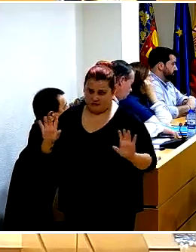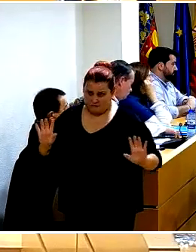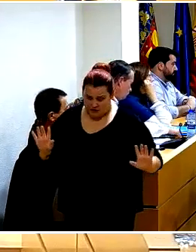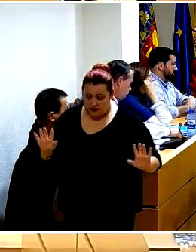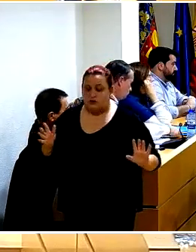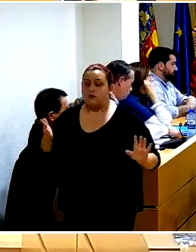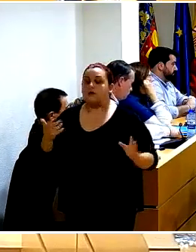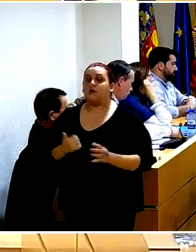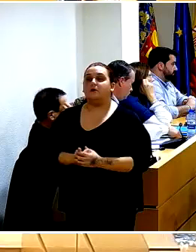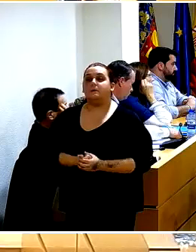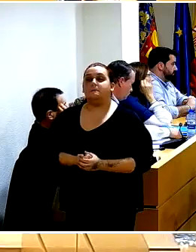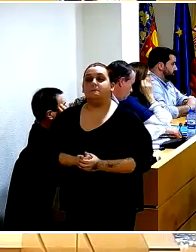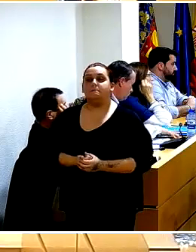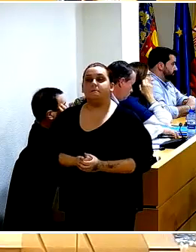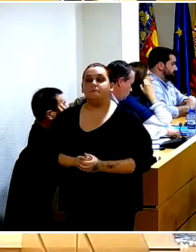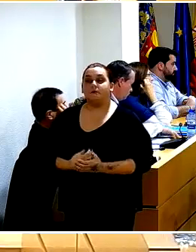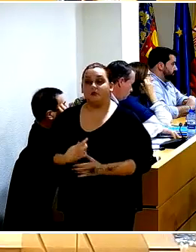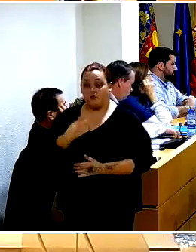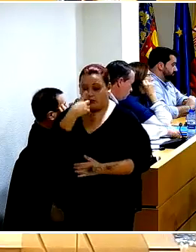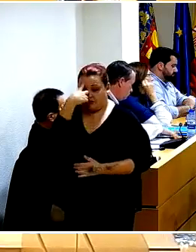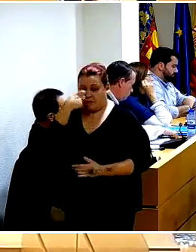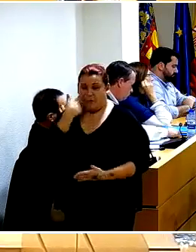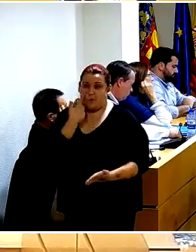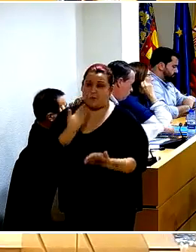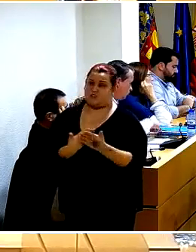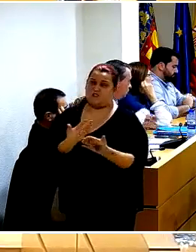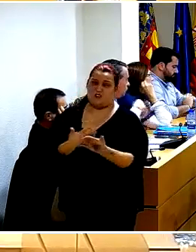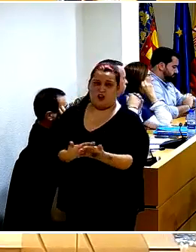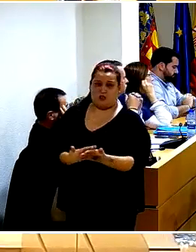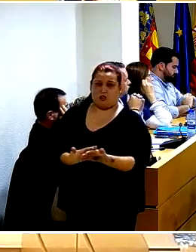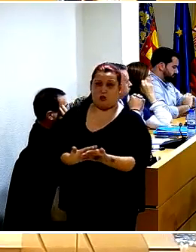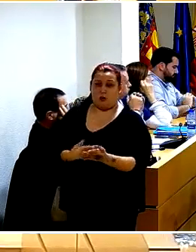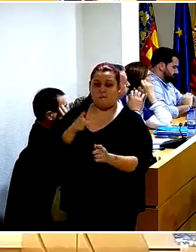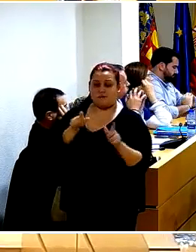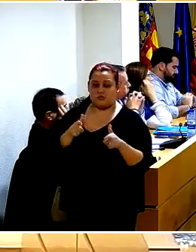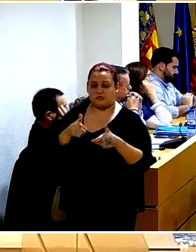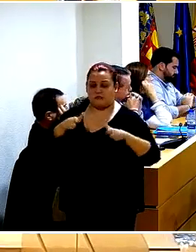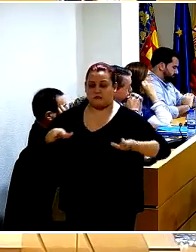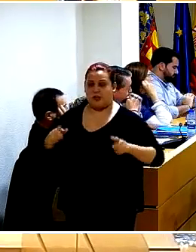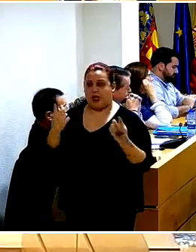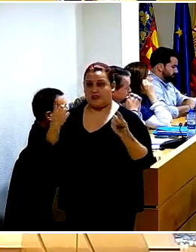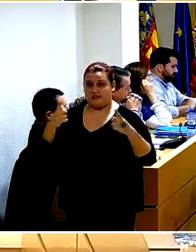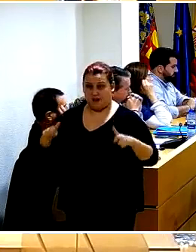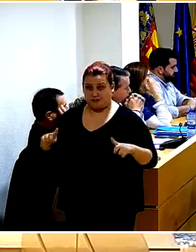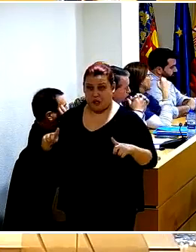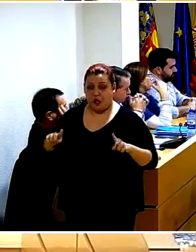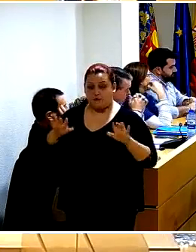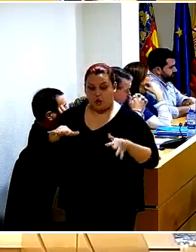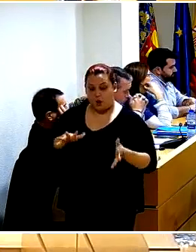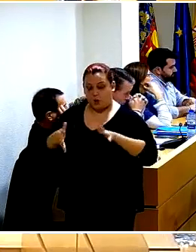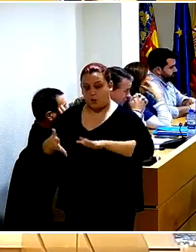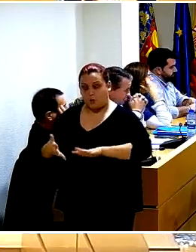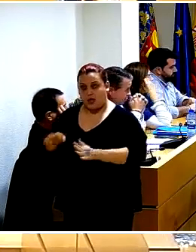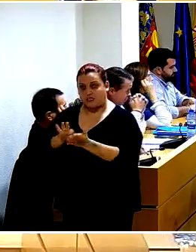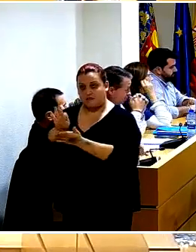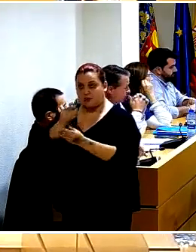ha comentat Pep, però dir que està més que justificat en aquest increment de personal i com no revertiran una millora dels serveis, i el grup